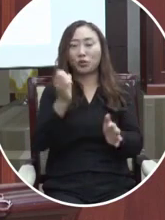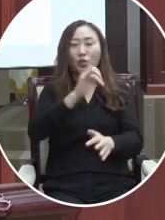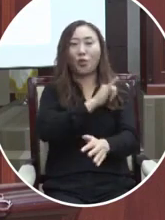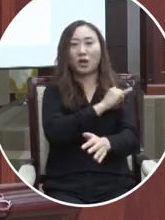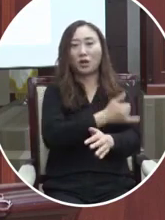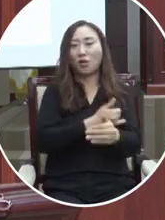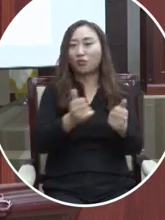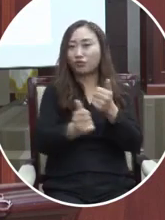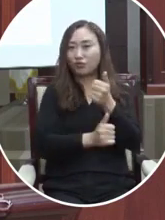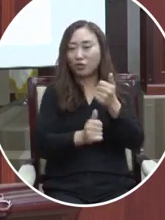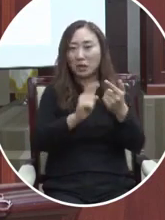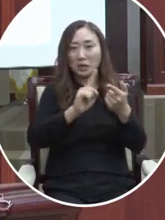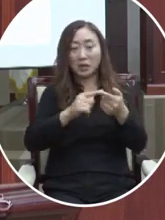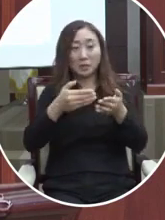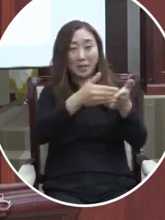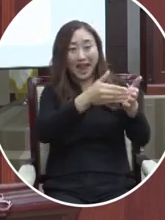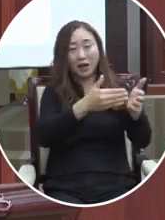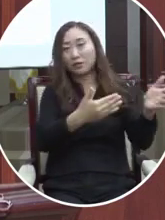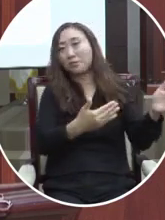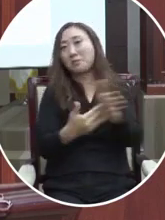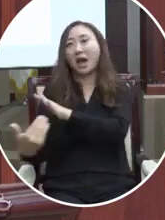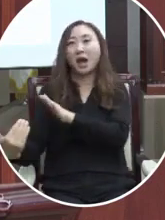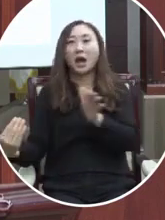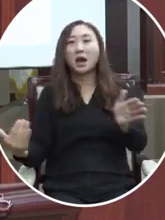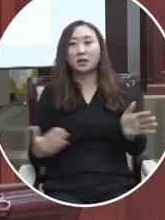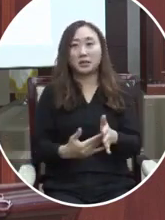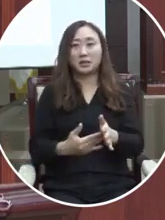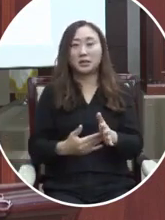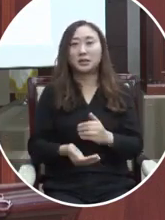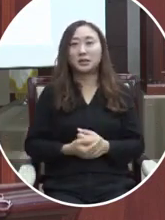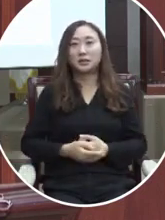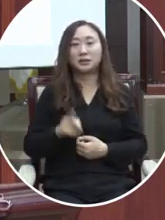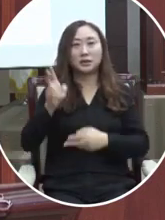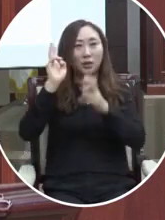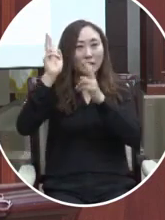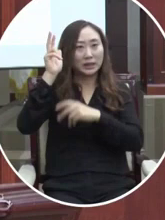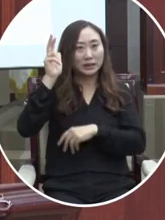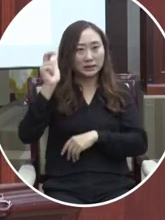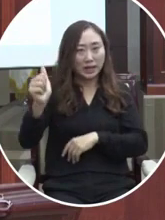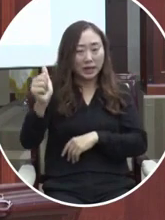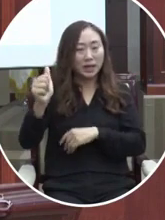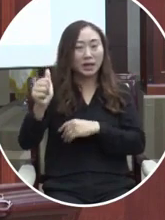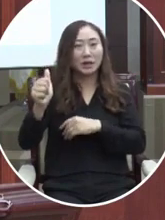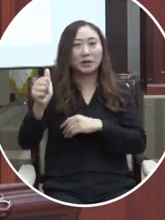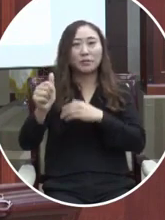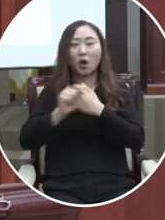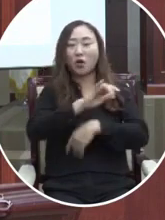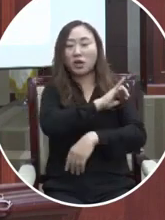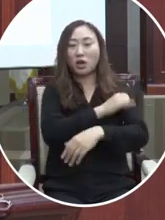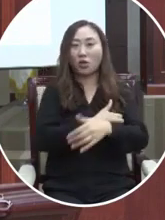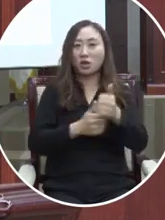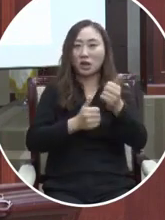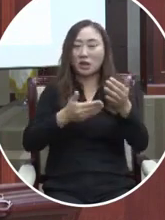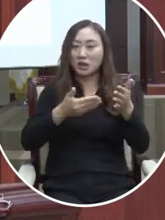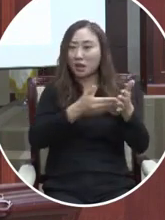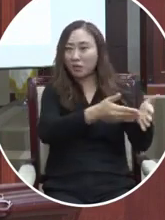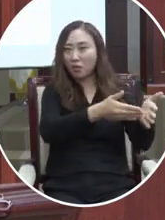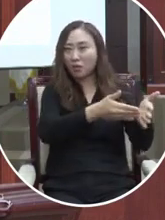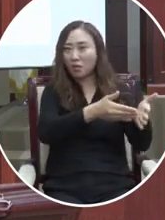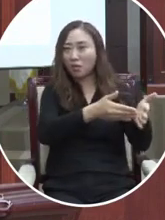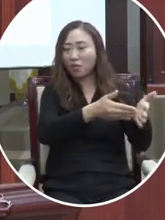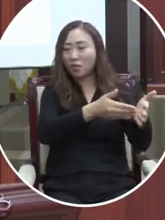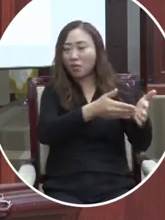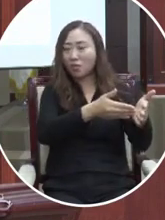국민인권위원회 진정사건 또한 각하되었습니다. 피노파밀리아 대표의 고소나 인권위로 제출한 진정이